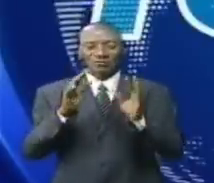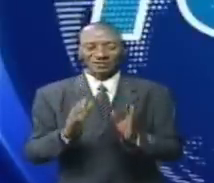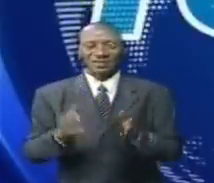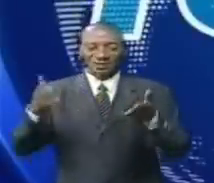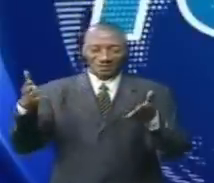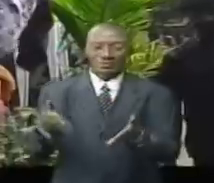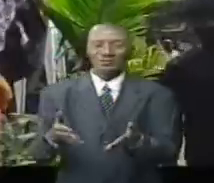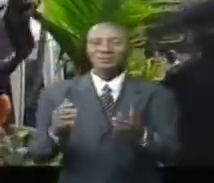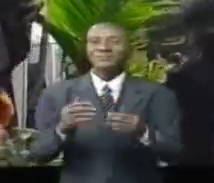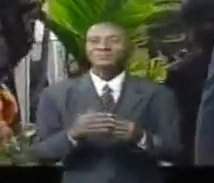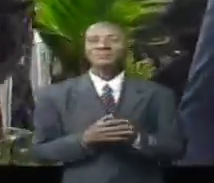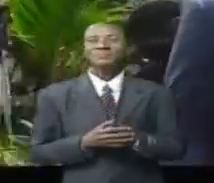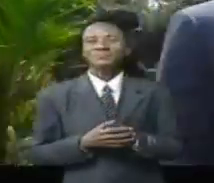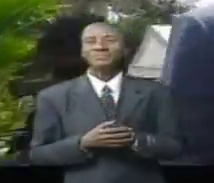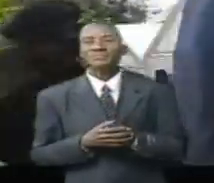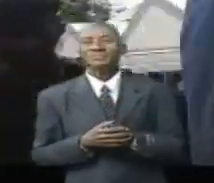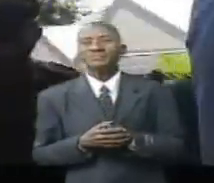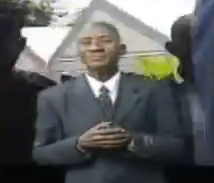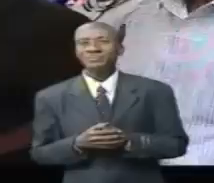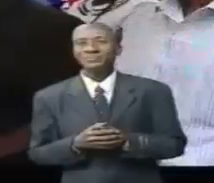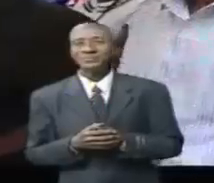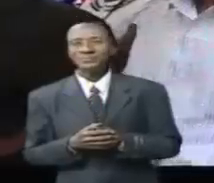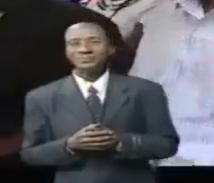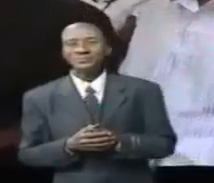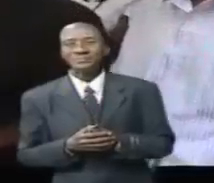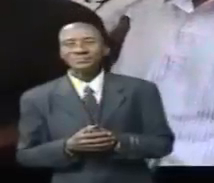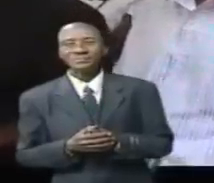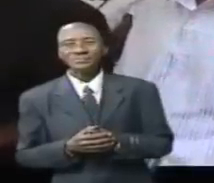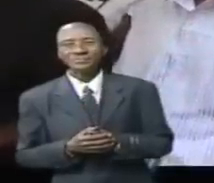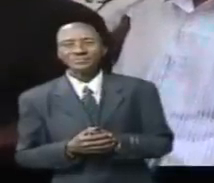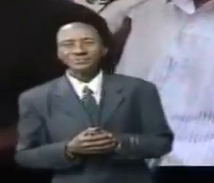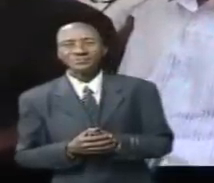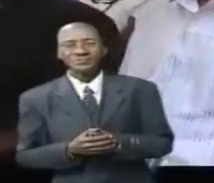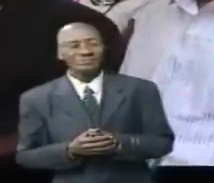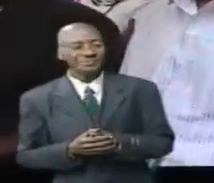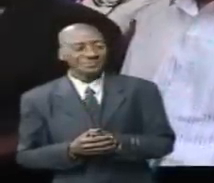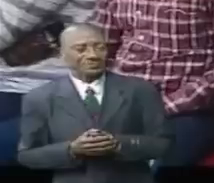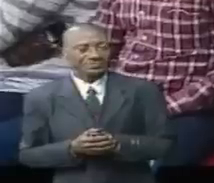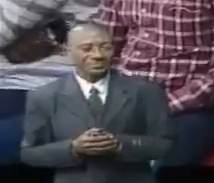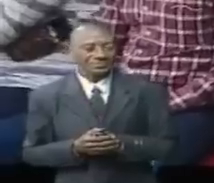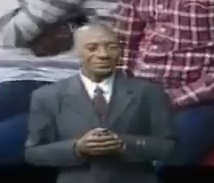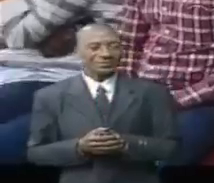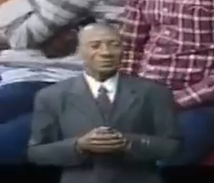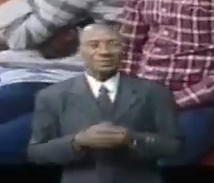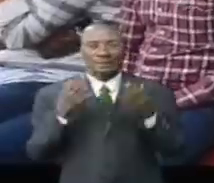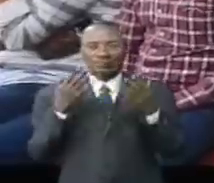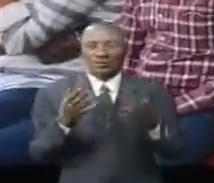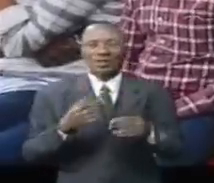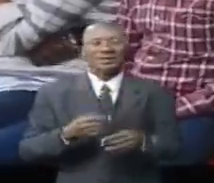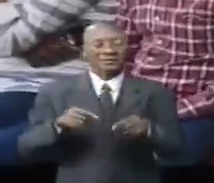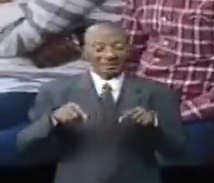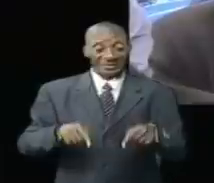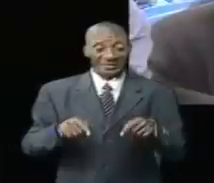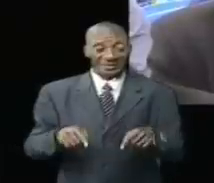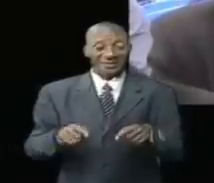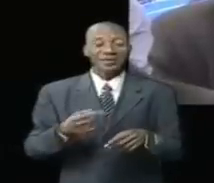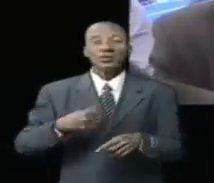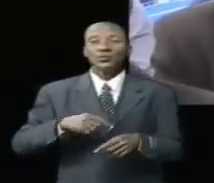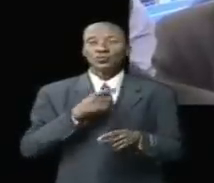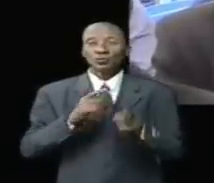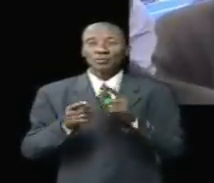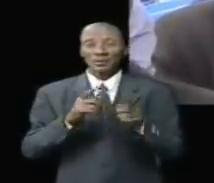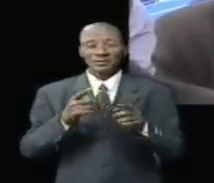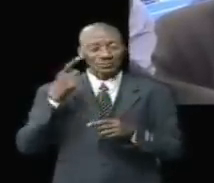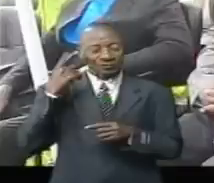Kaboba. Lié à la délibération des étudiants pour la deuxième session, le manque de sonorisation dans les auditoires, la vétusté